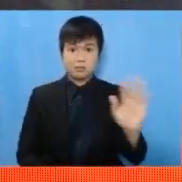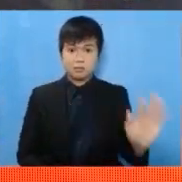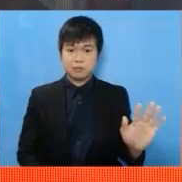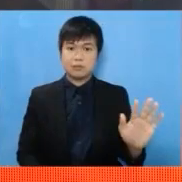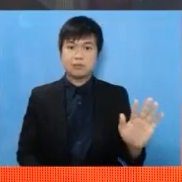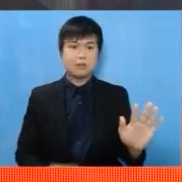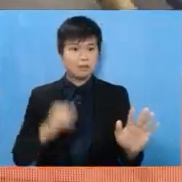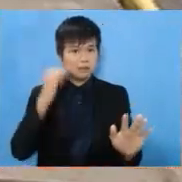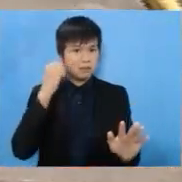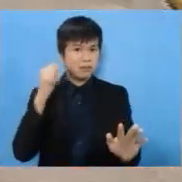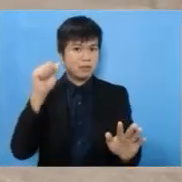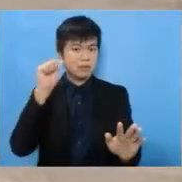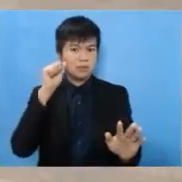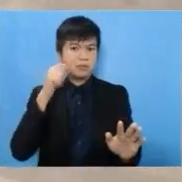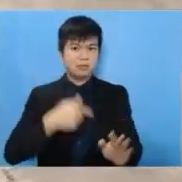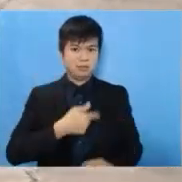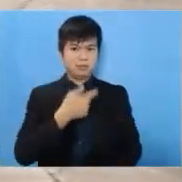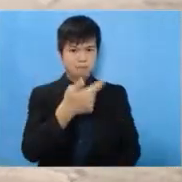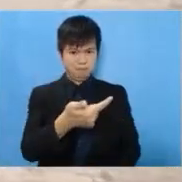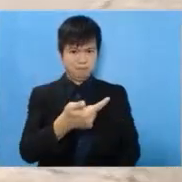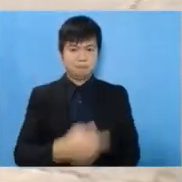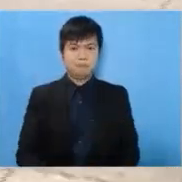Avanceña.